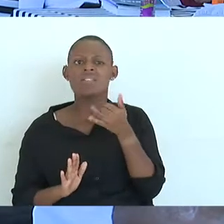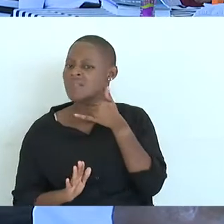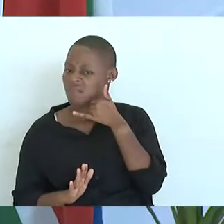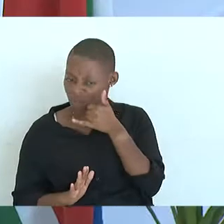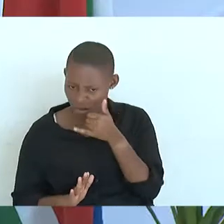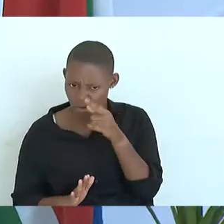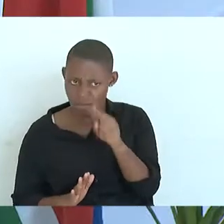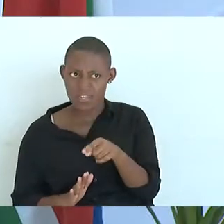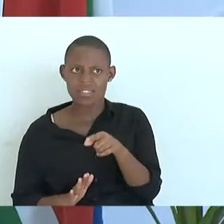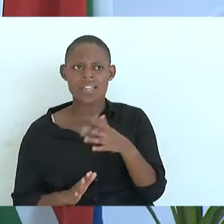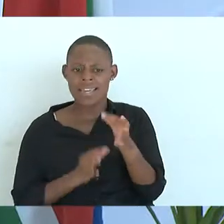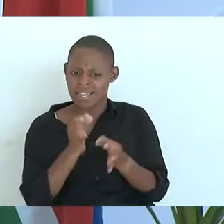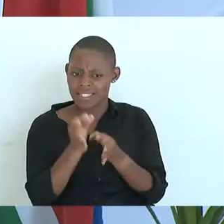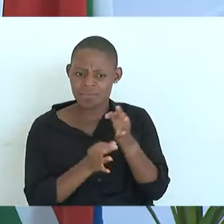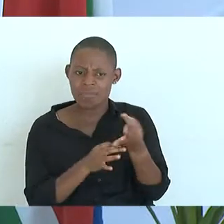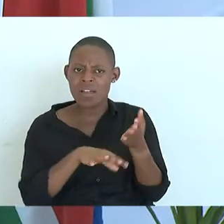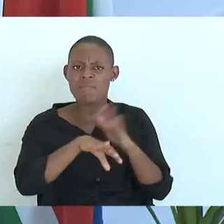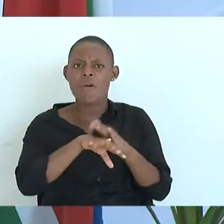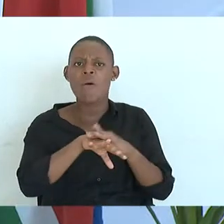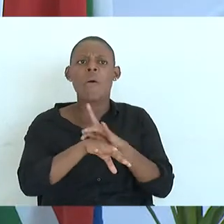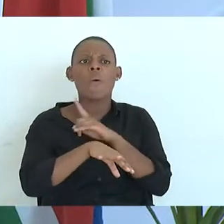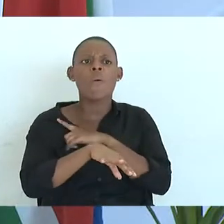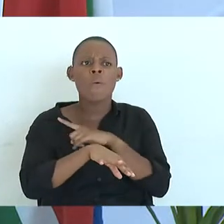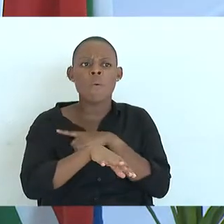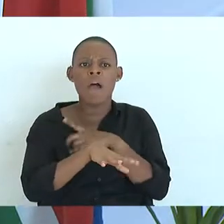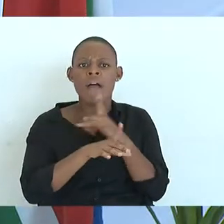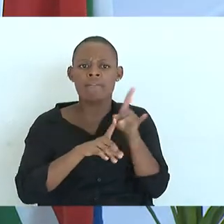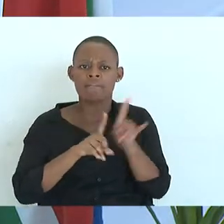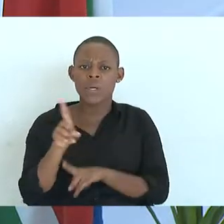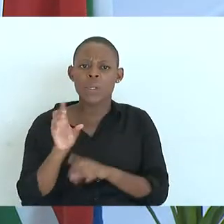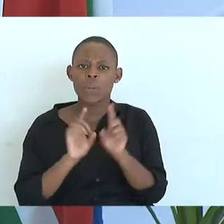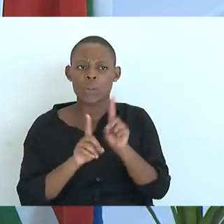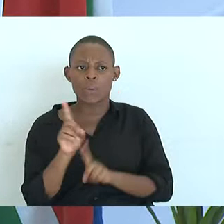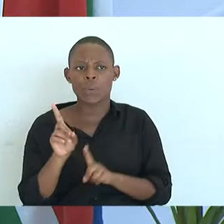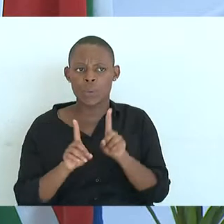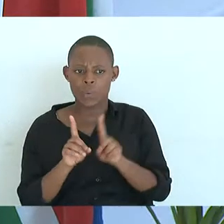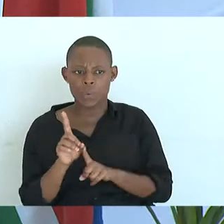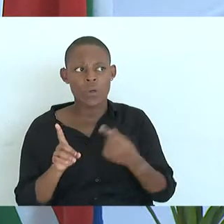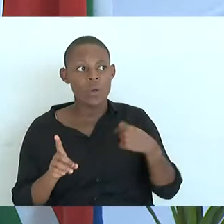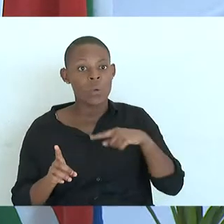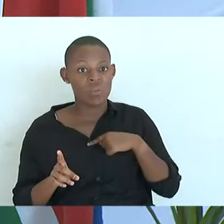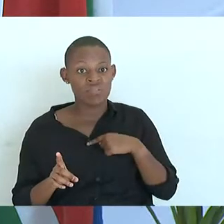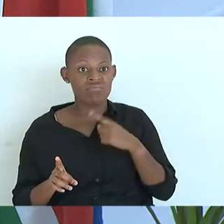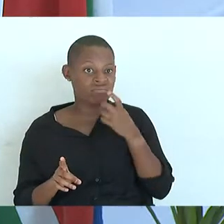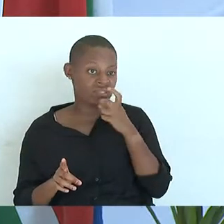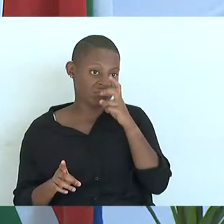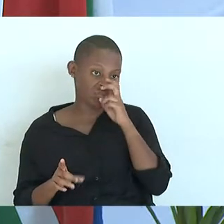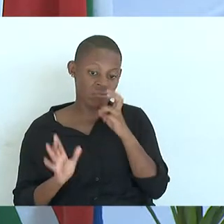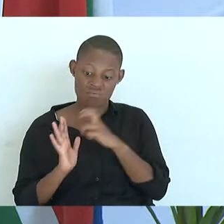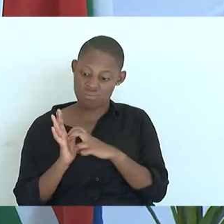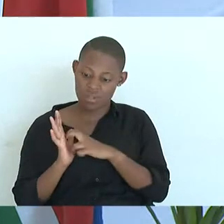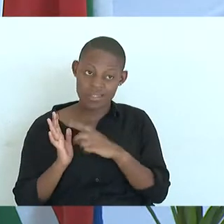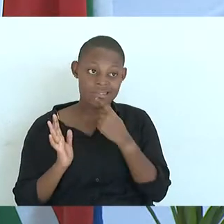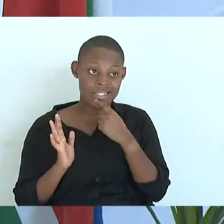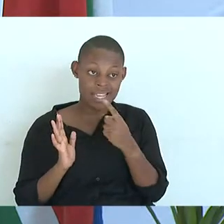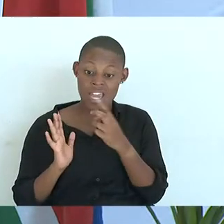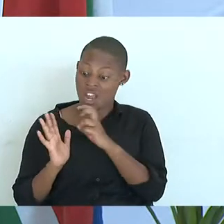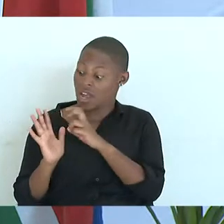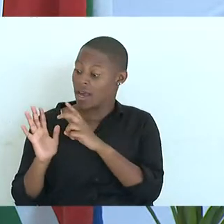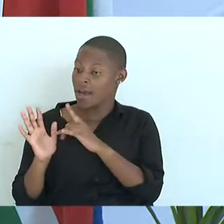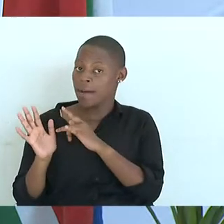ungaphumeleli. Sasikwenze kwaba umgomo epolicy. We said part of the police